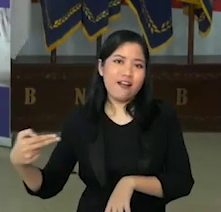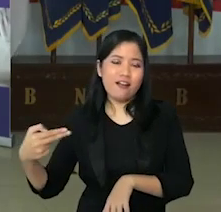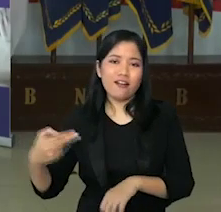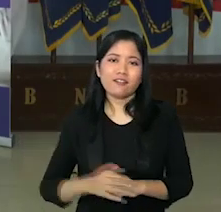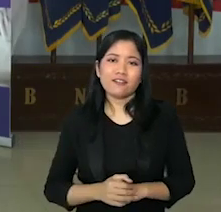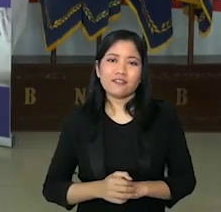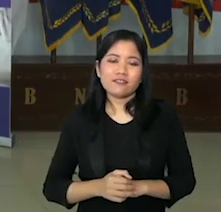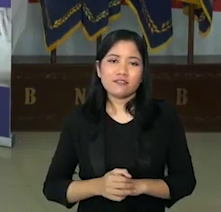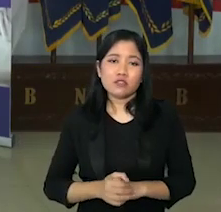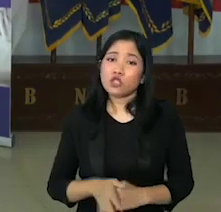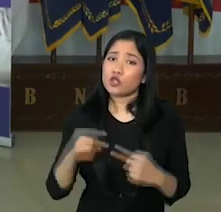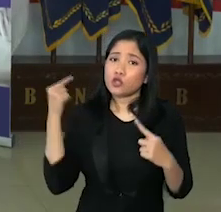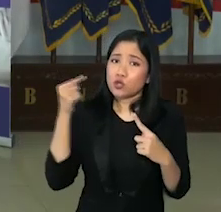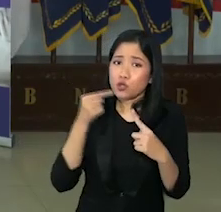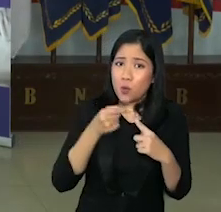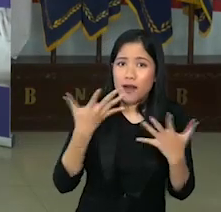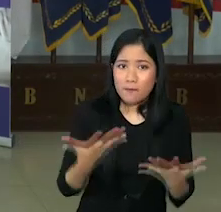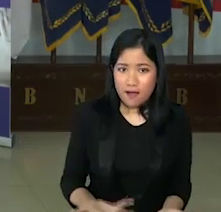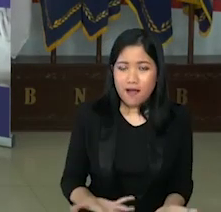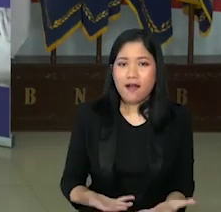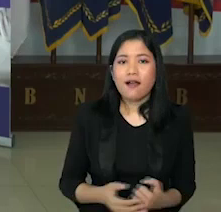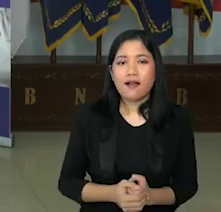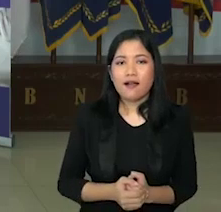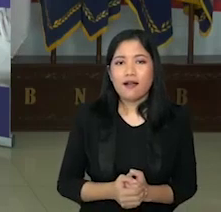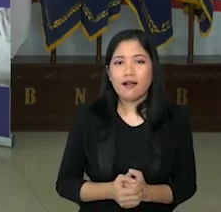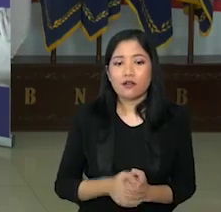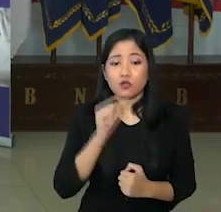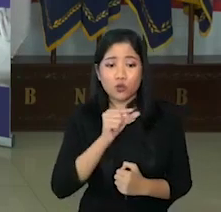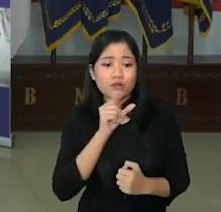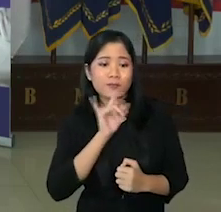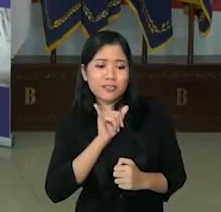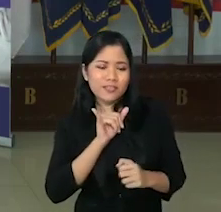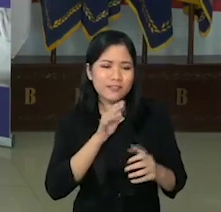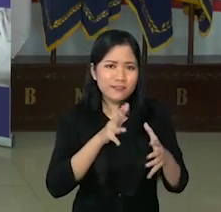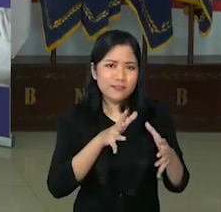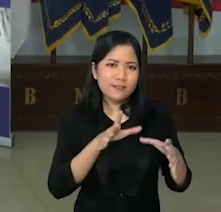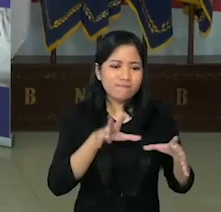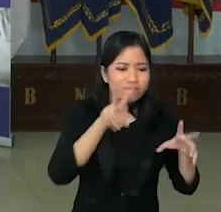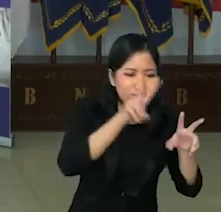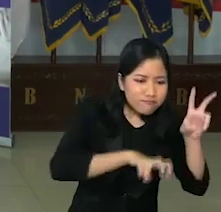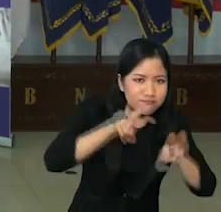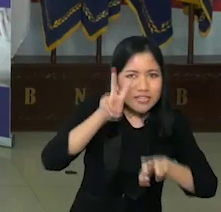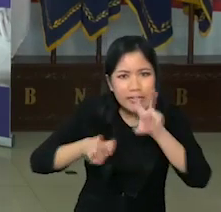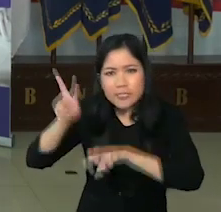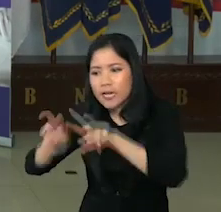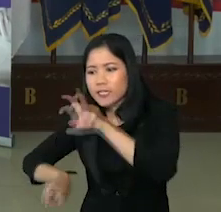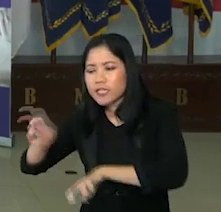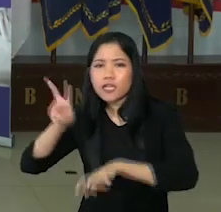Hai Tujuannya adalah untuk melakukan penyaringan Hai Penjaringan